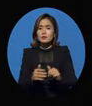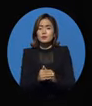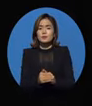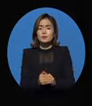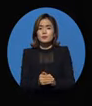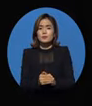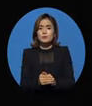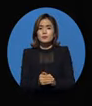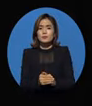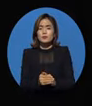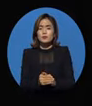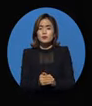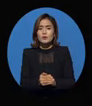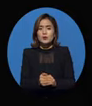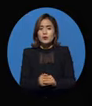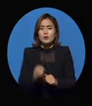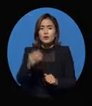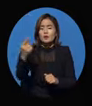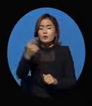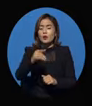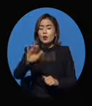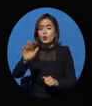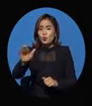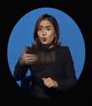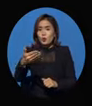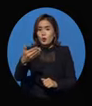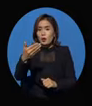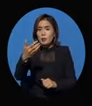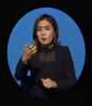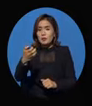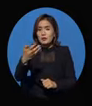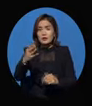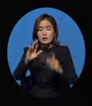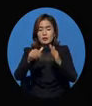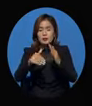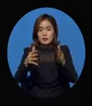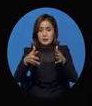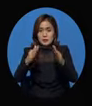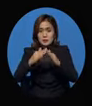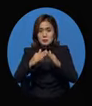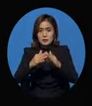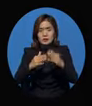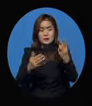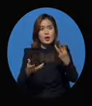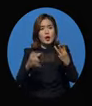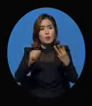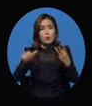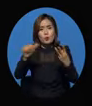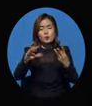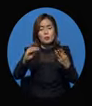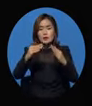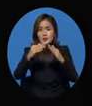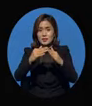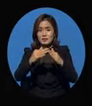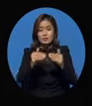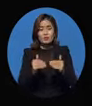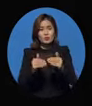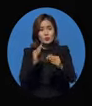영도 미단시티 에 1098 4대가 성공적으로 착공이 돼서 3억 5000만 원짜리 집인데